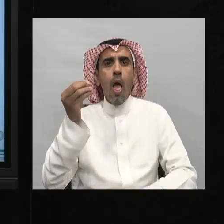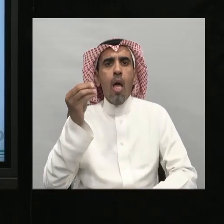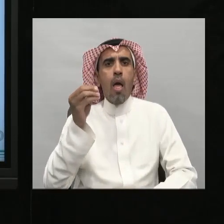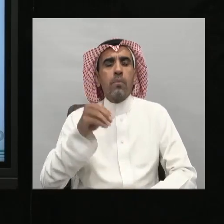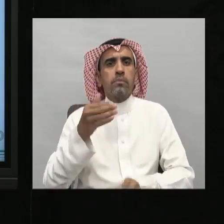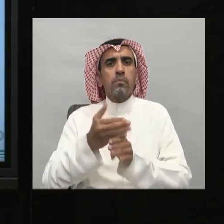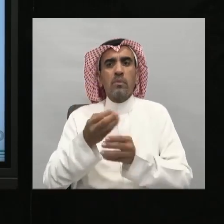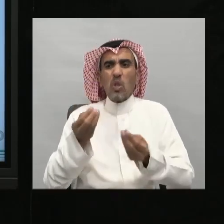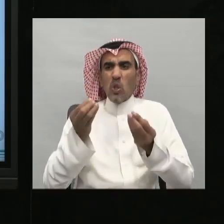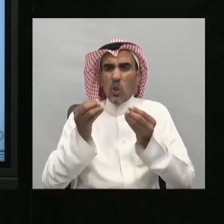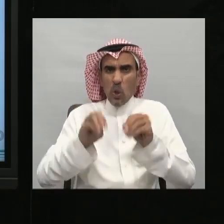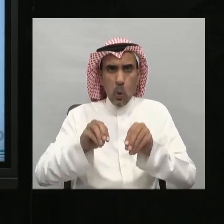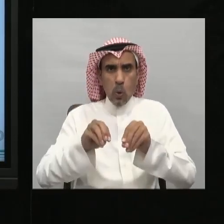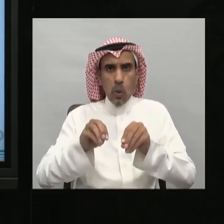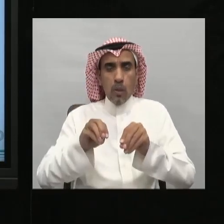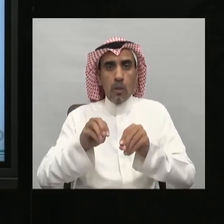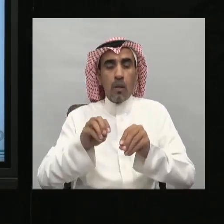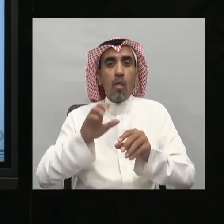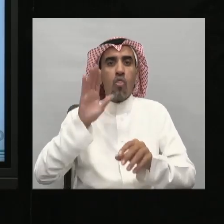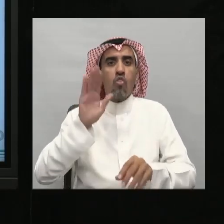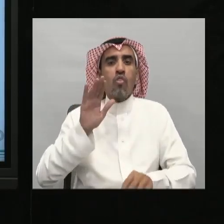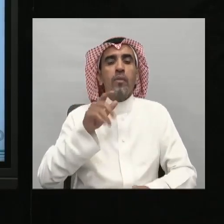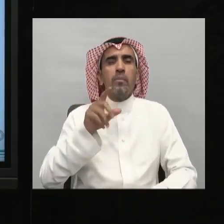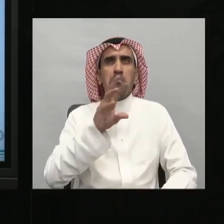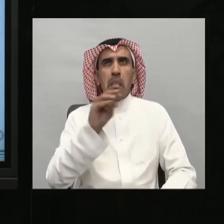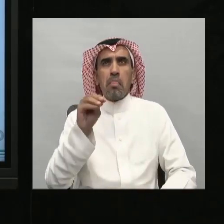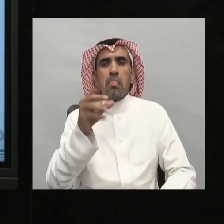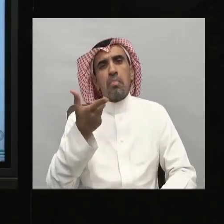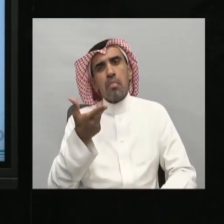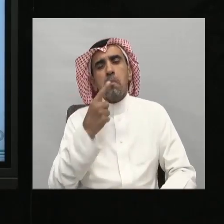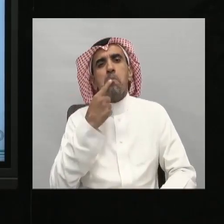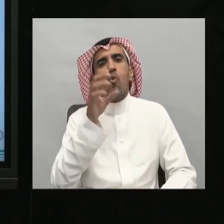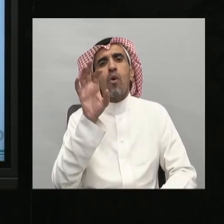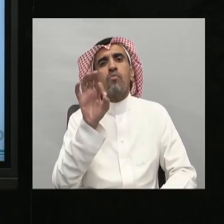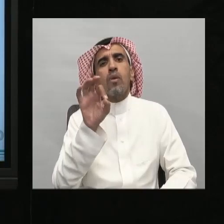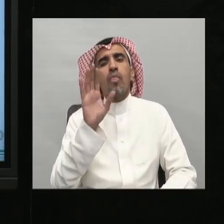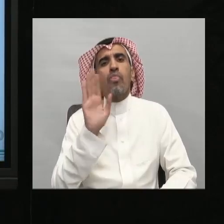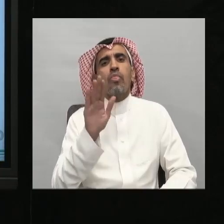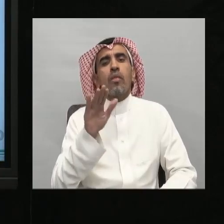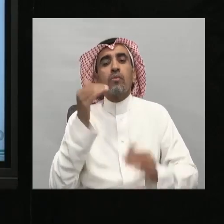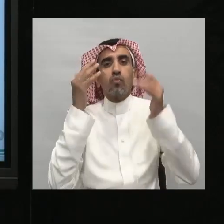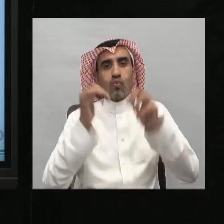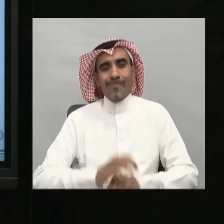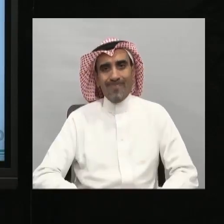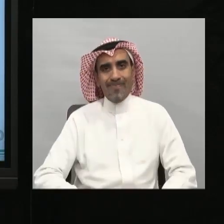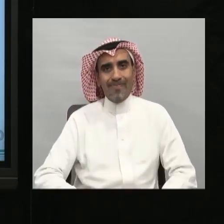نتيجة لزيادة الضغط ماذا؟ الأسموزي. يصل في بعض الحالات إلى 150 ضغطا ماذا؟ جويا.